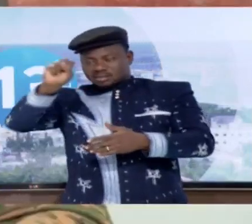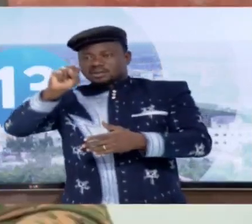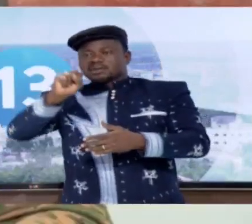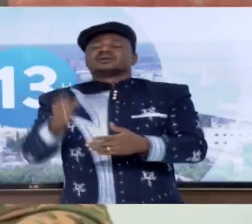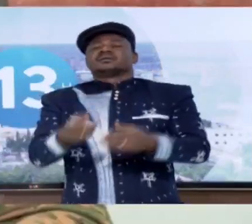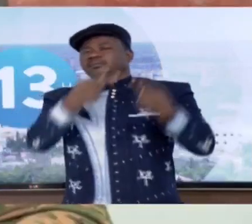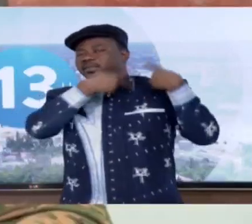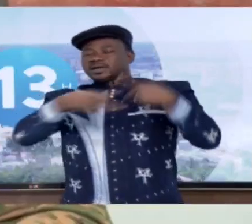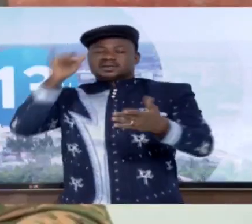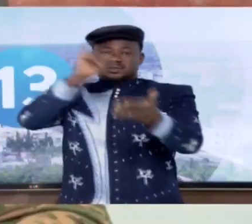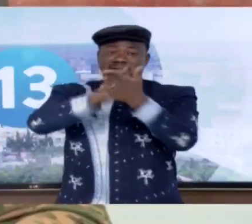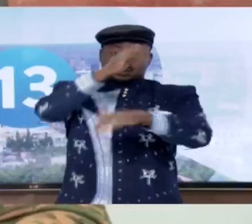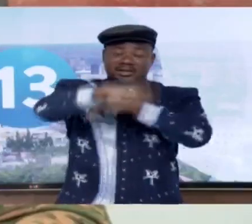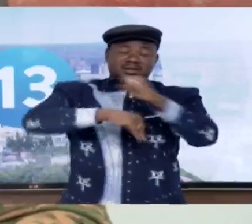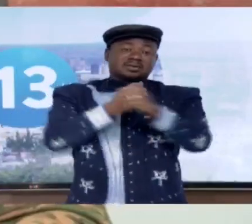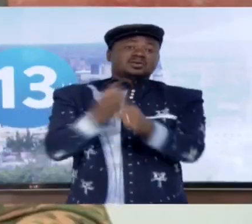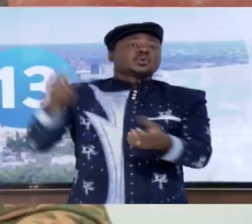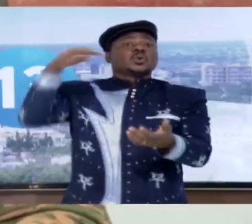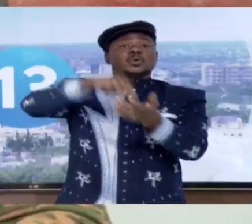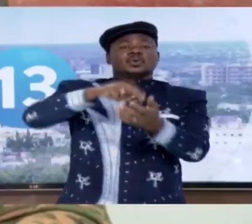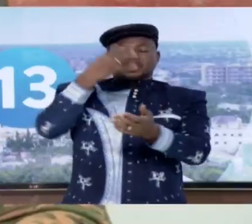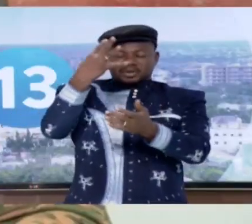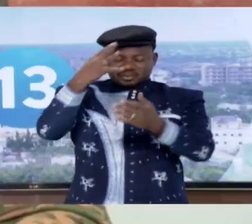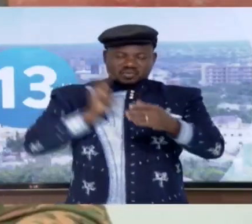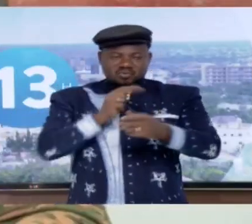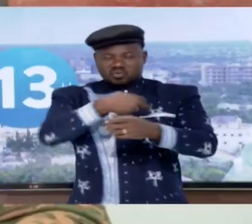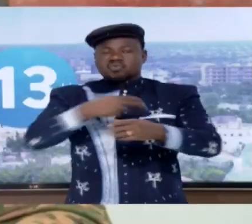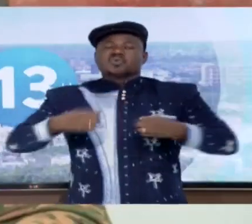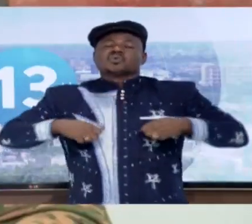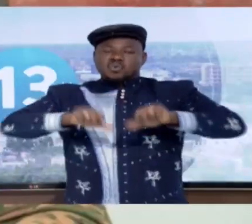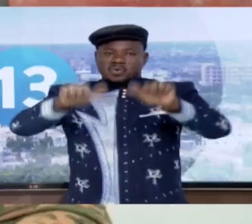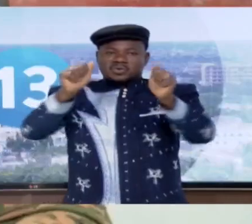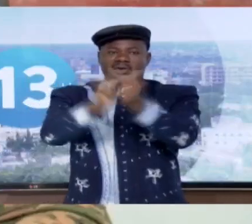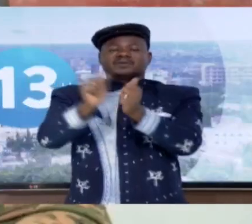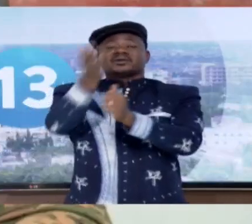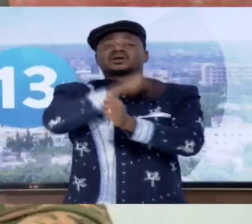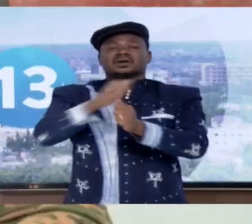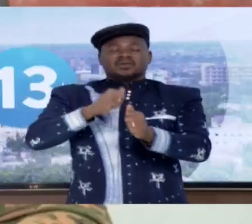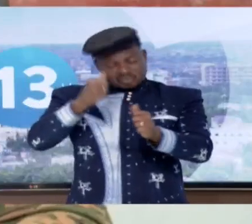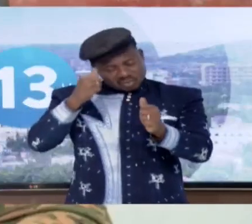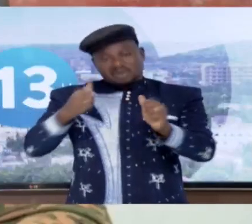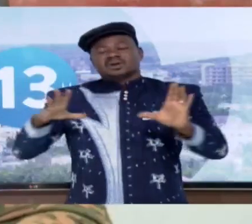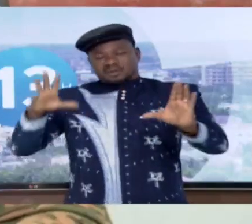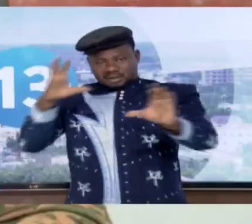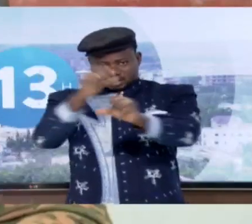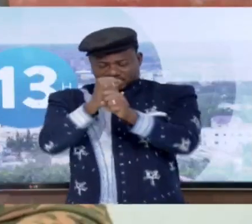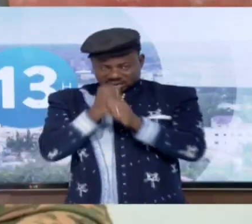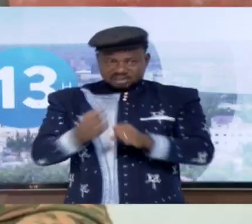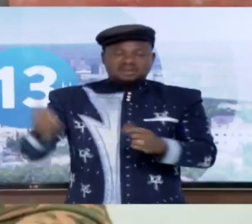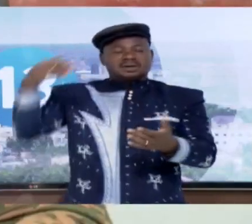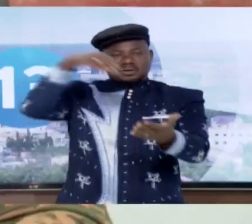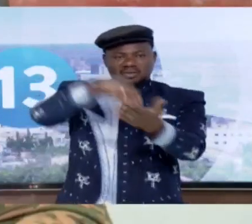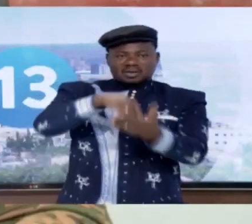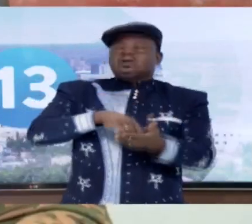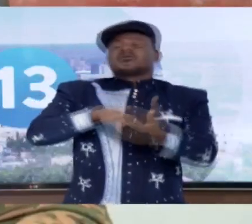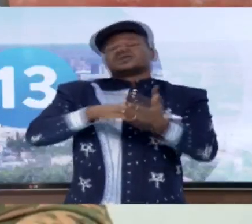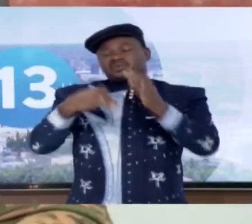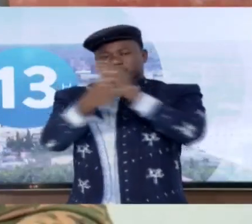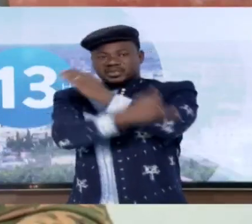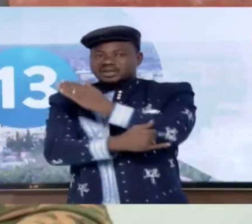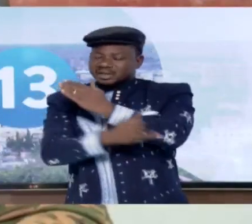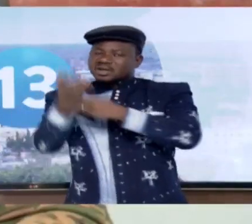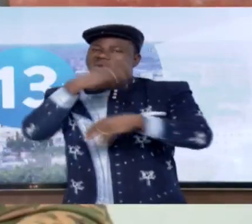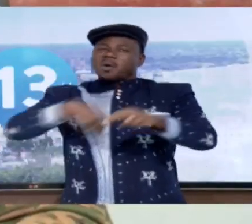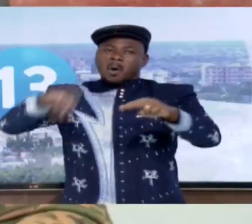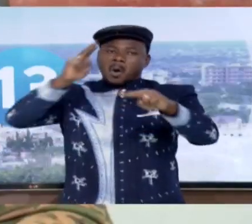année 2024, nous allons poursuivre les efforts de reconquête du territoire et amplifier la lutte. C'est pour